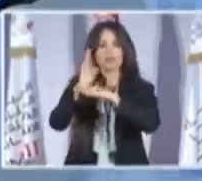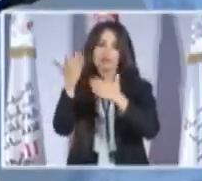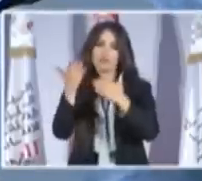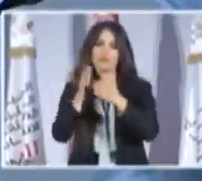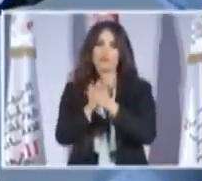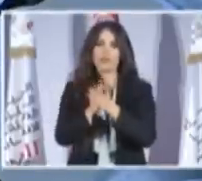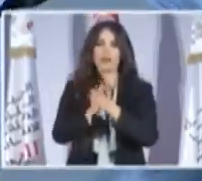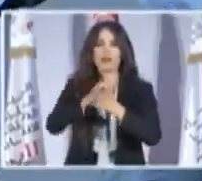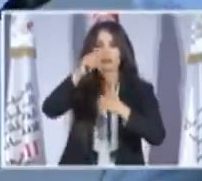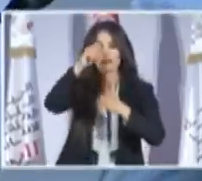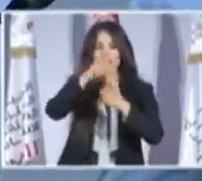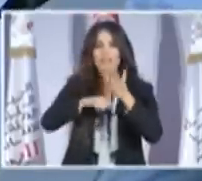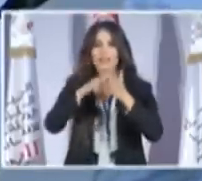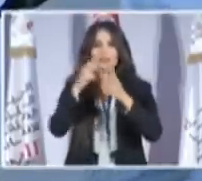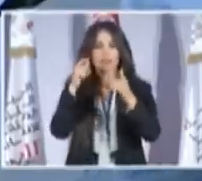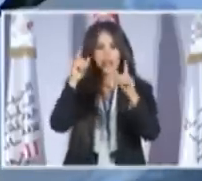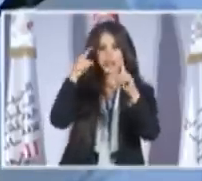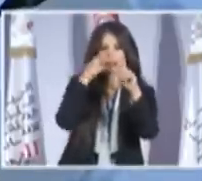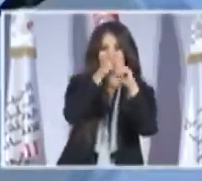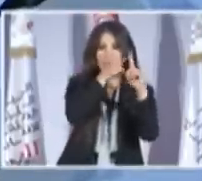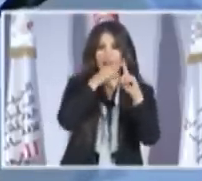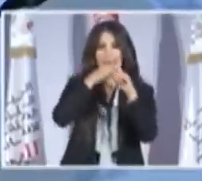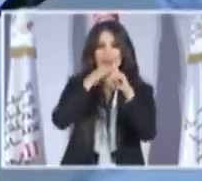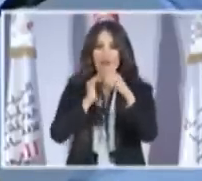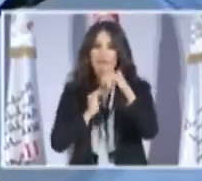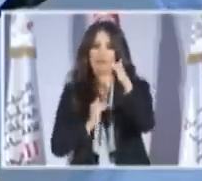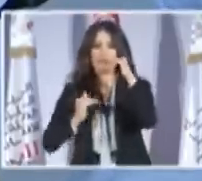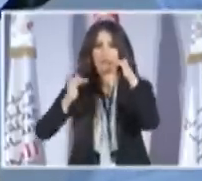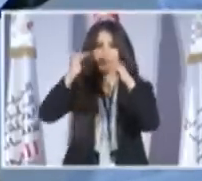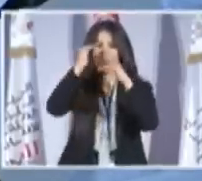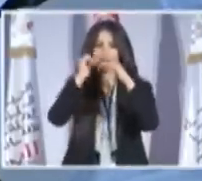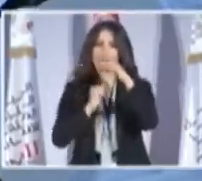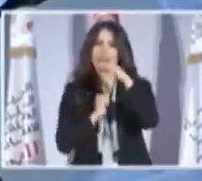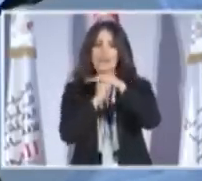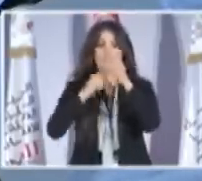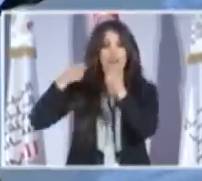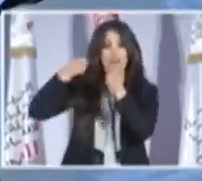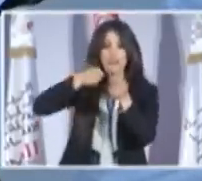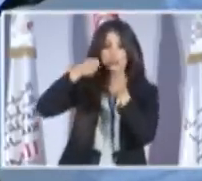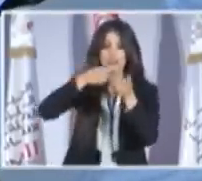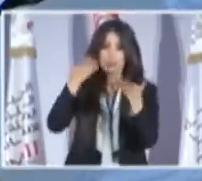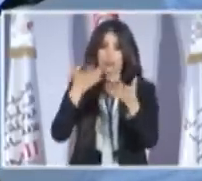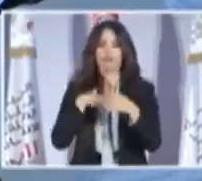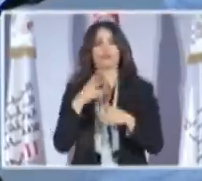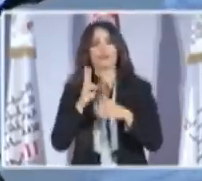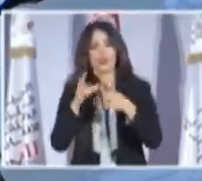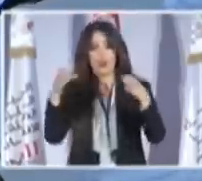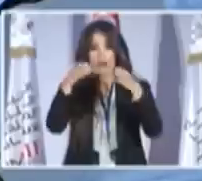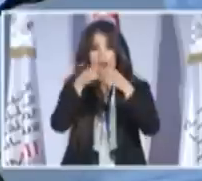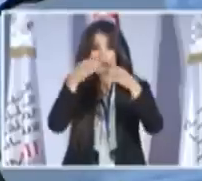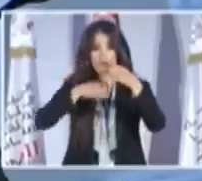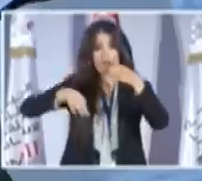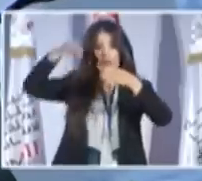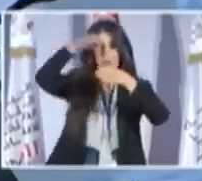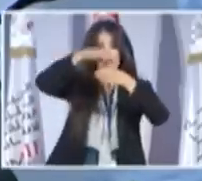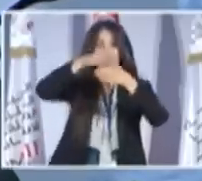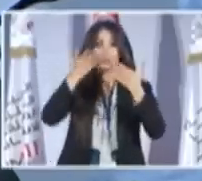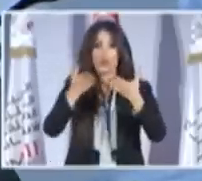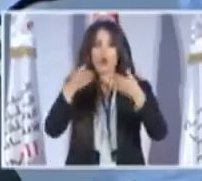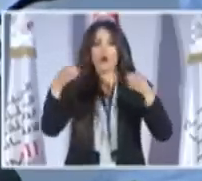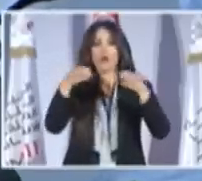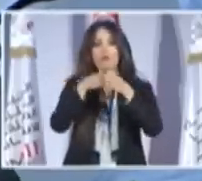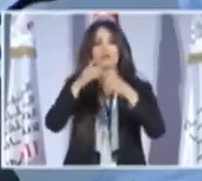سقف الانفاق شوف اه الهيئه العليا المستقله للانتخابات هي الهيئه